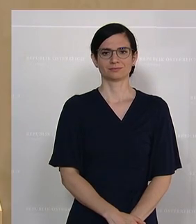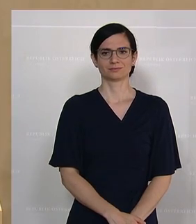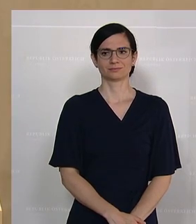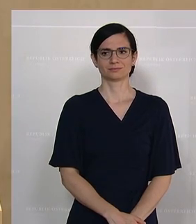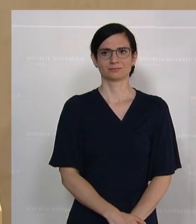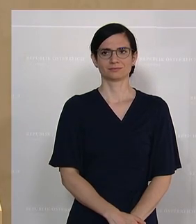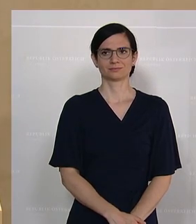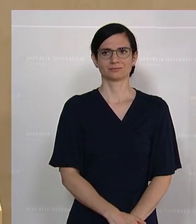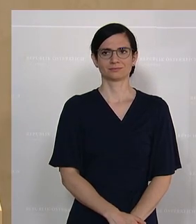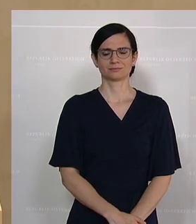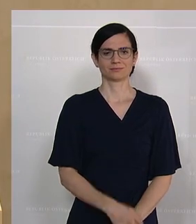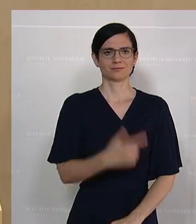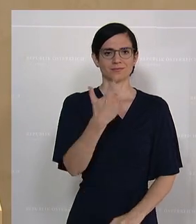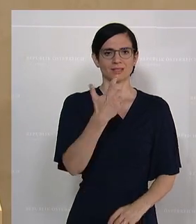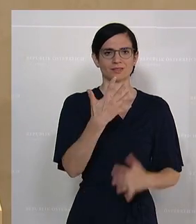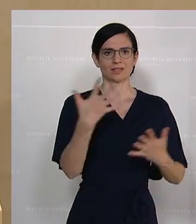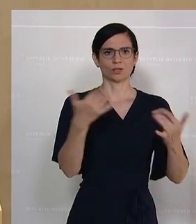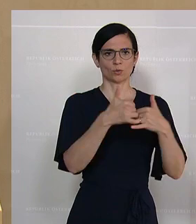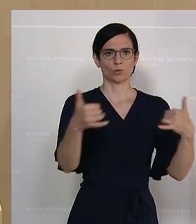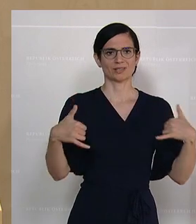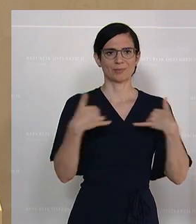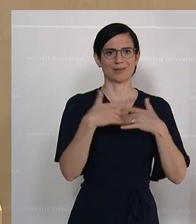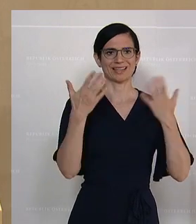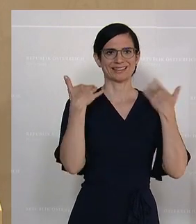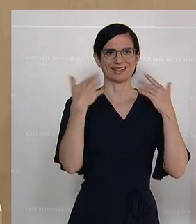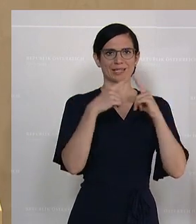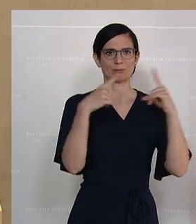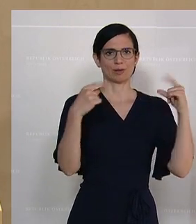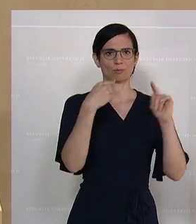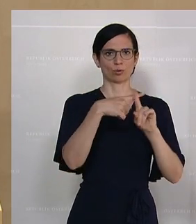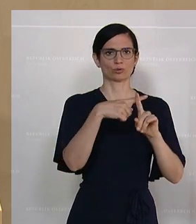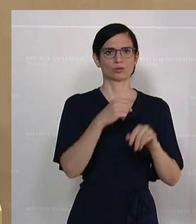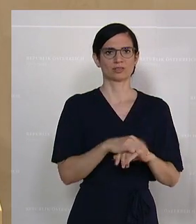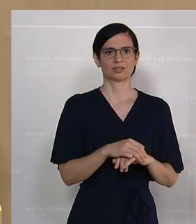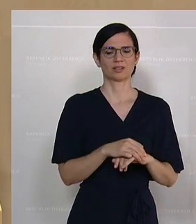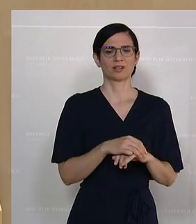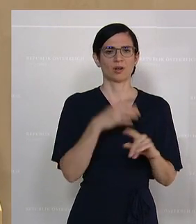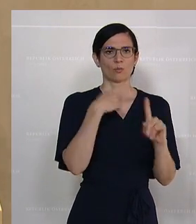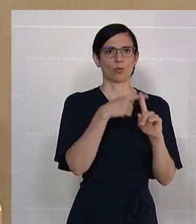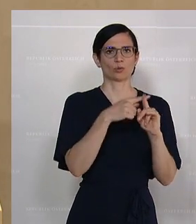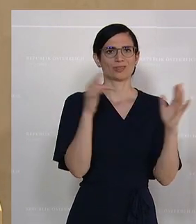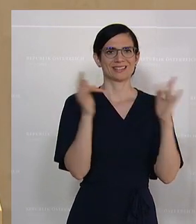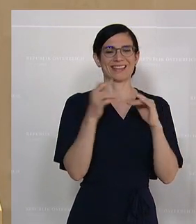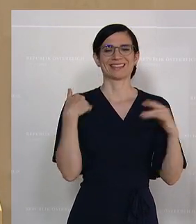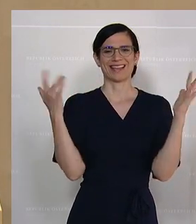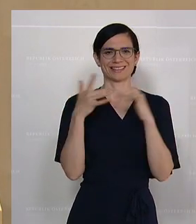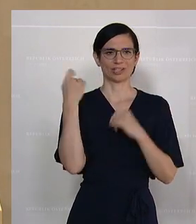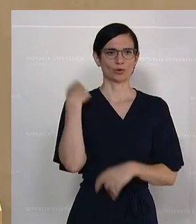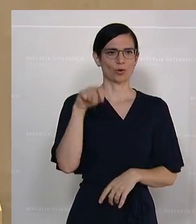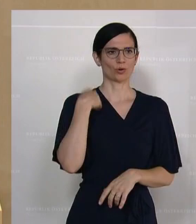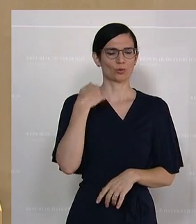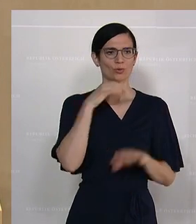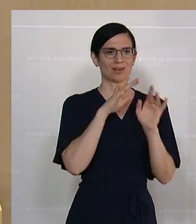und dann ist das zweite große paket der klima bonus mit dem bonus gegen der die teuerung der auf 500 euro pro person